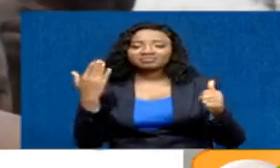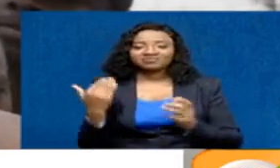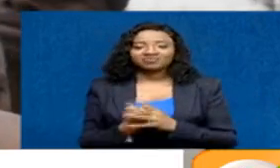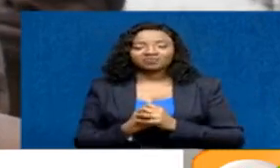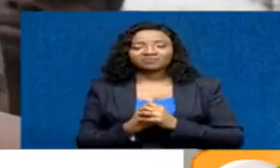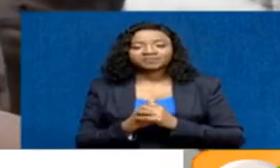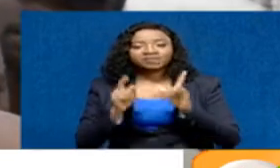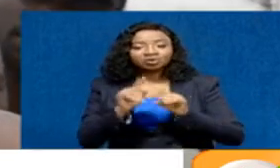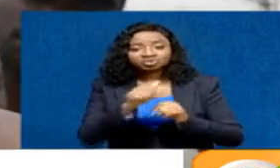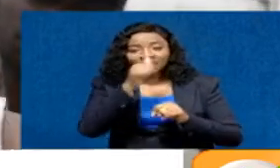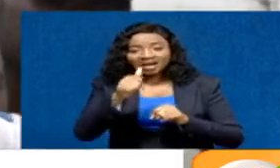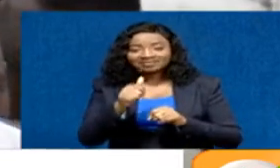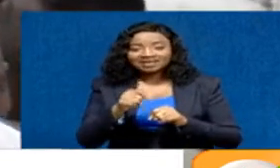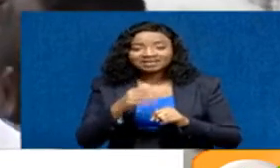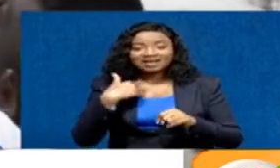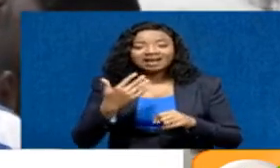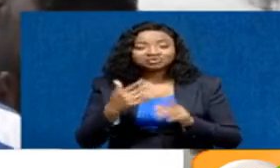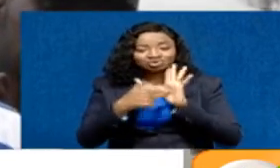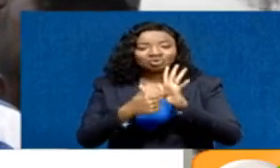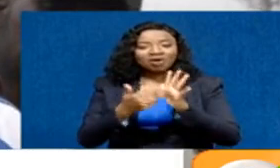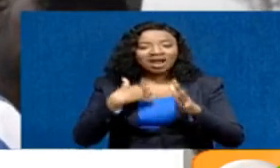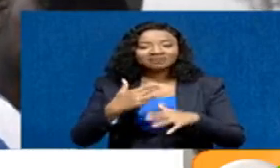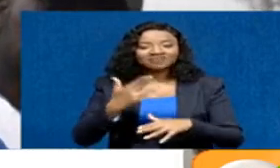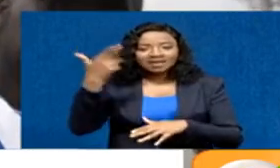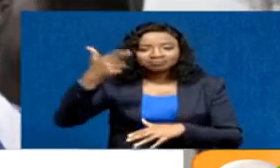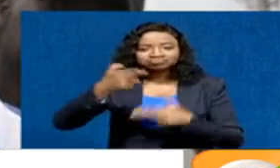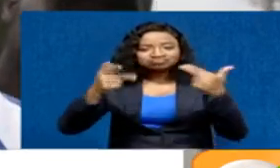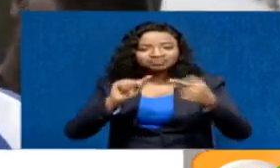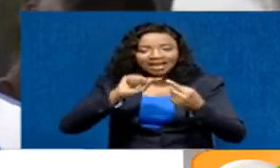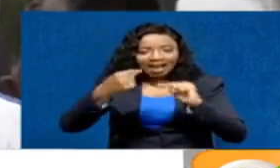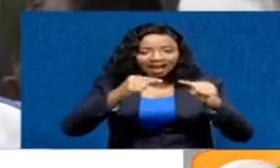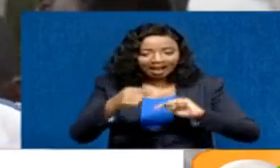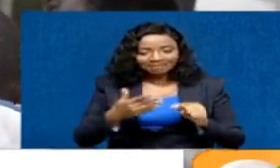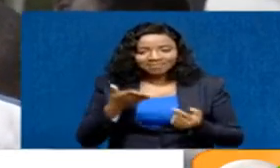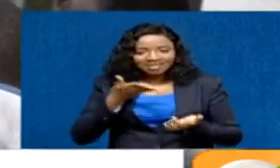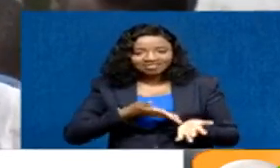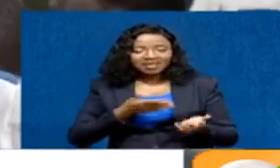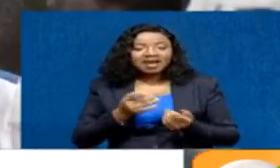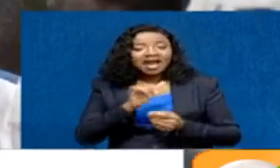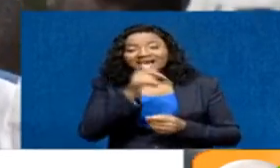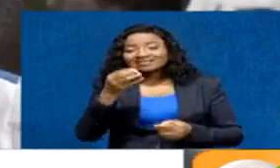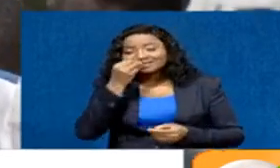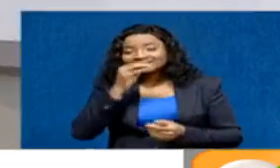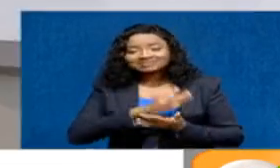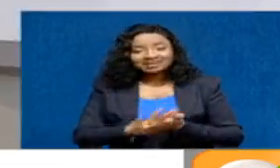Na pia wale walikuwa pale walitoa gun wounds, risasi, hundi ya risasi, mmoja ambaye hakuwa anaweza atakula.